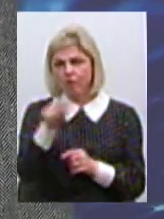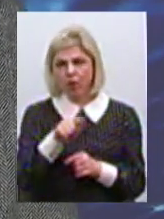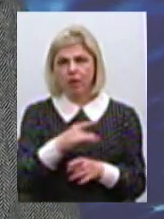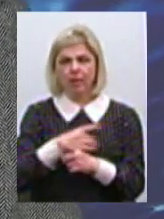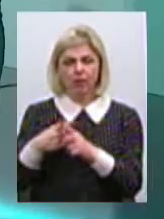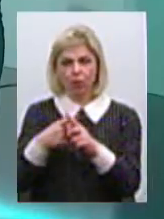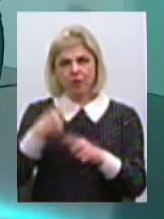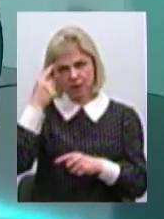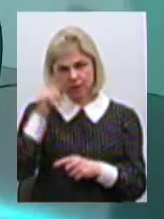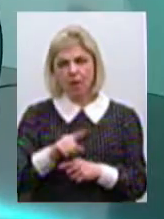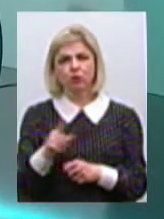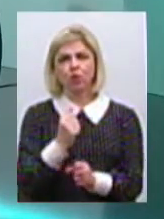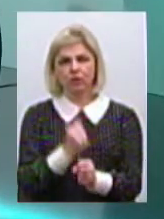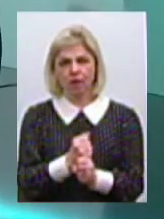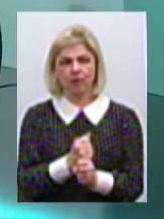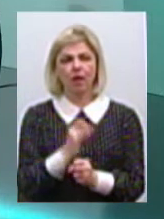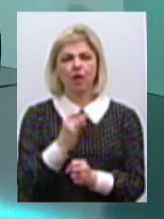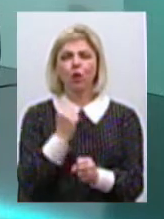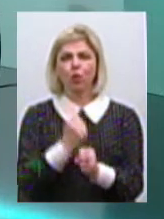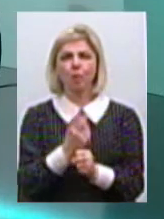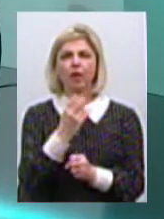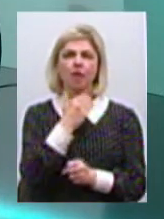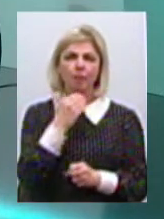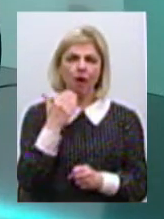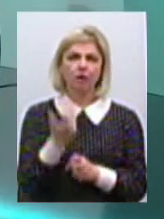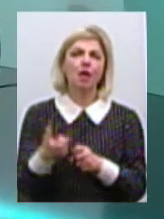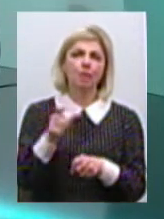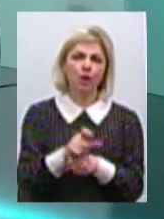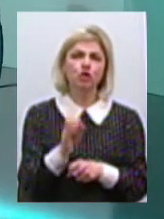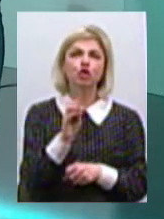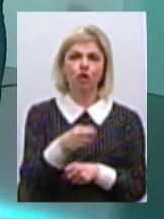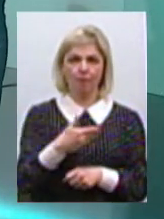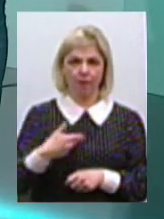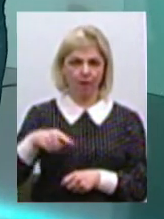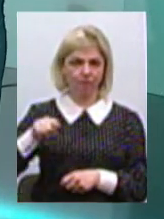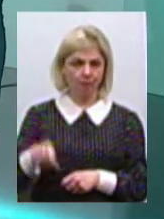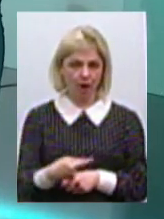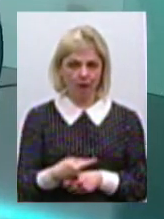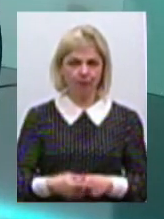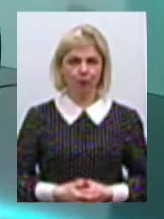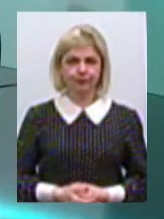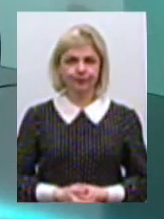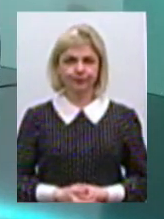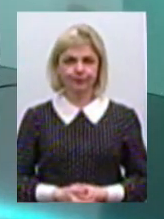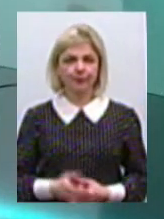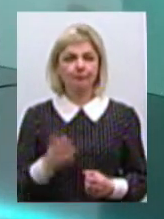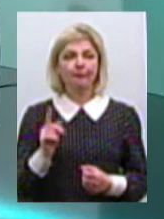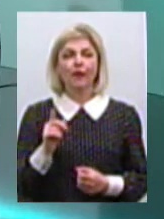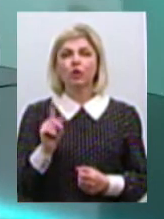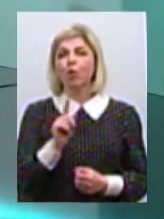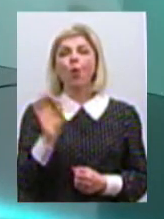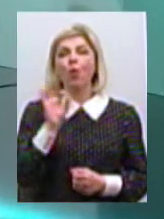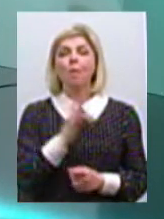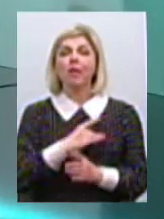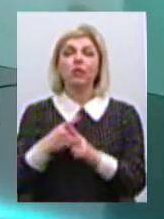роблять іноді набагато більше, ніж ми вимагаємо. Це що стосується білорусів.